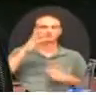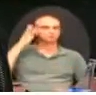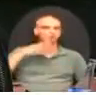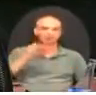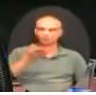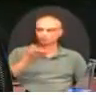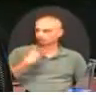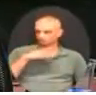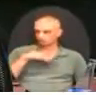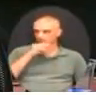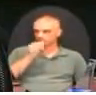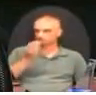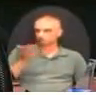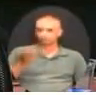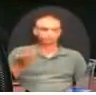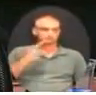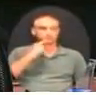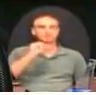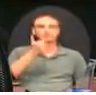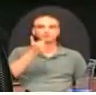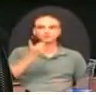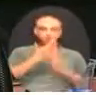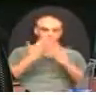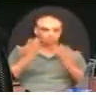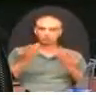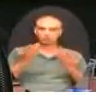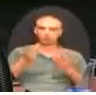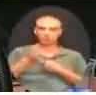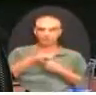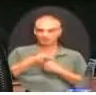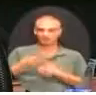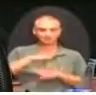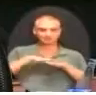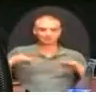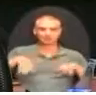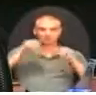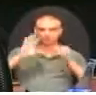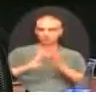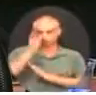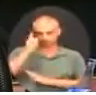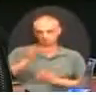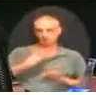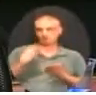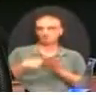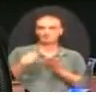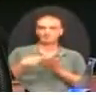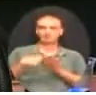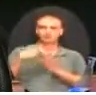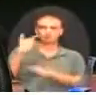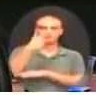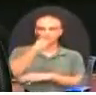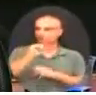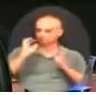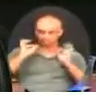שלי חימוביץ', רוצה להתייחס למשהו מהדברים האלה? קודם כל, ברור לחלוטין שהחקלאים ששדותיהם נשרפו צריכים לקבל פיצוי מהמדינה.